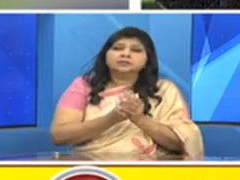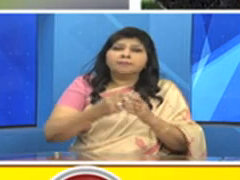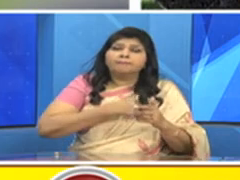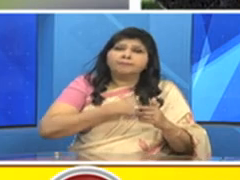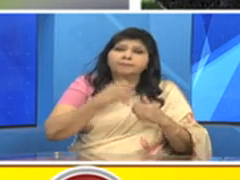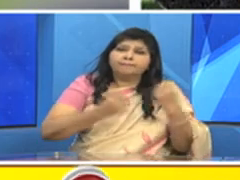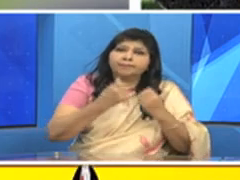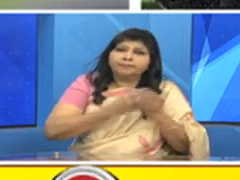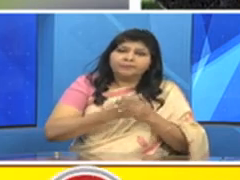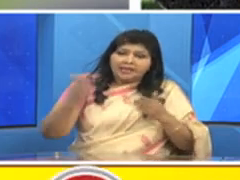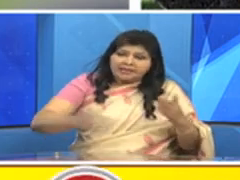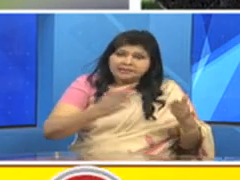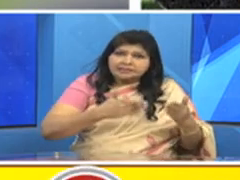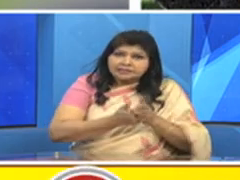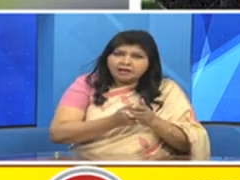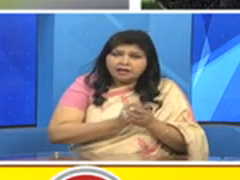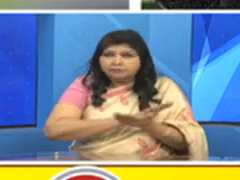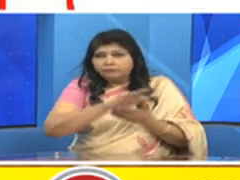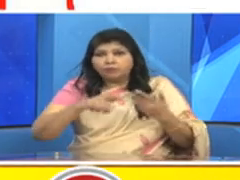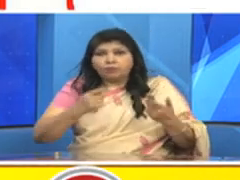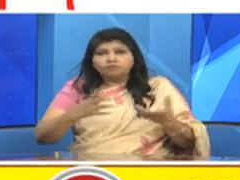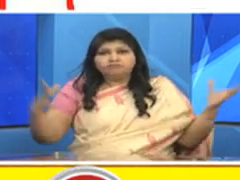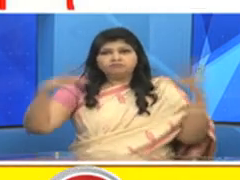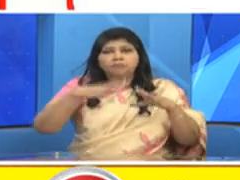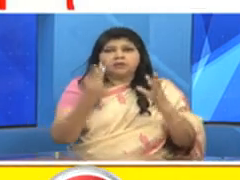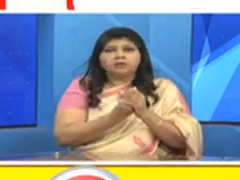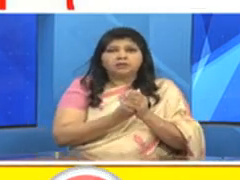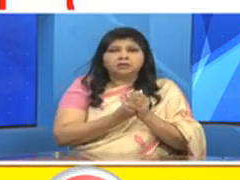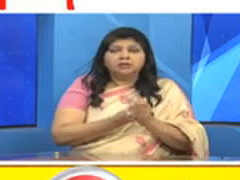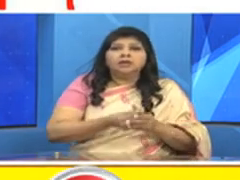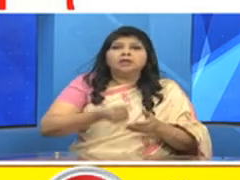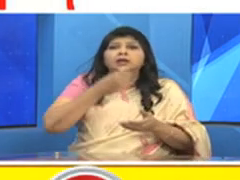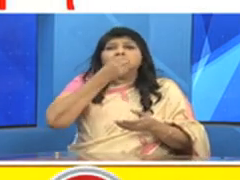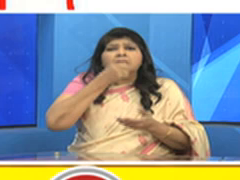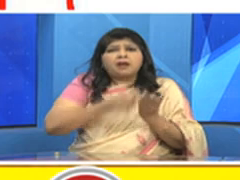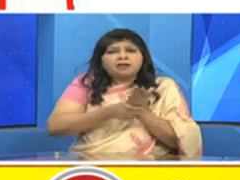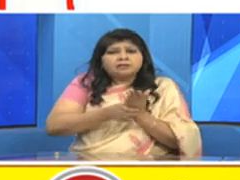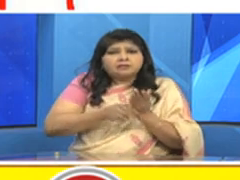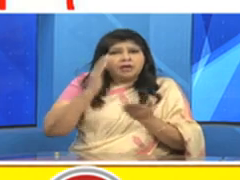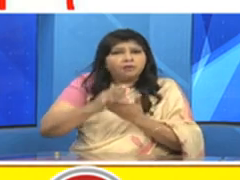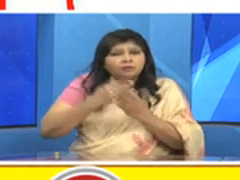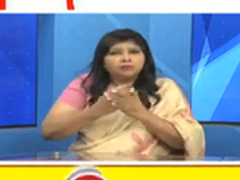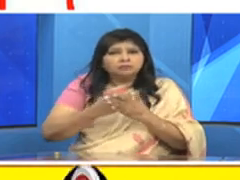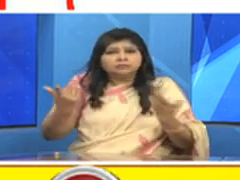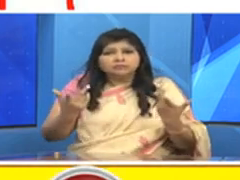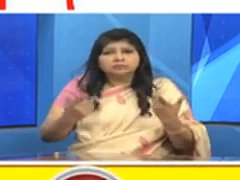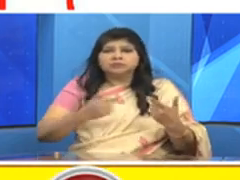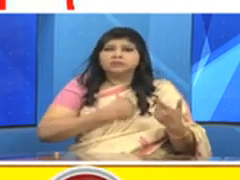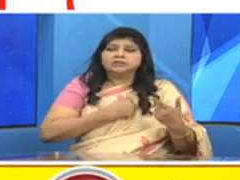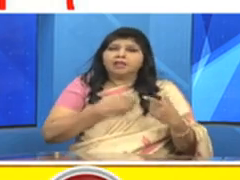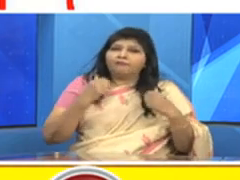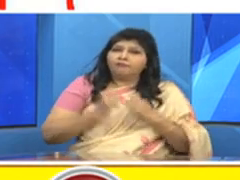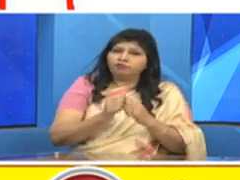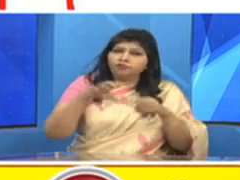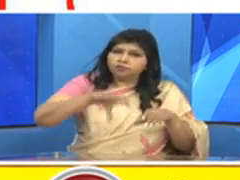से स्वच्छता को मास मूवमेंट बनाया। हैशटैग नो ड्रग्स, हैशटैग भारत की लक्ष्मी, हैशटैग सेल्फ फॉर